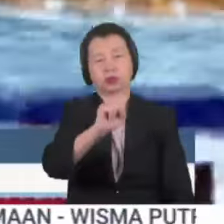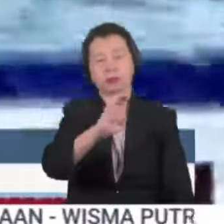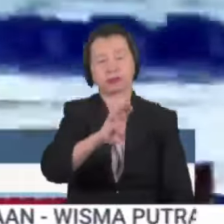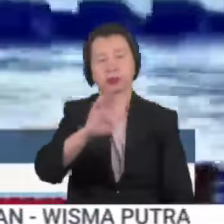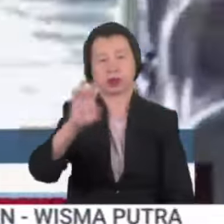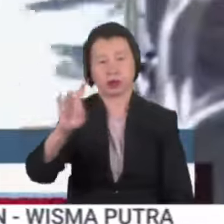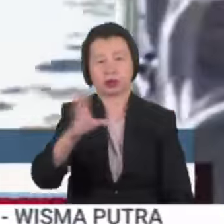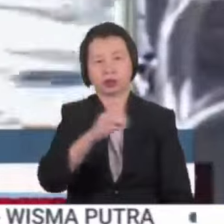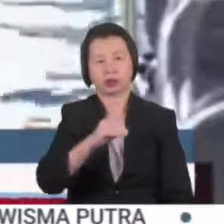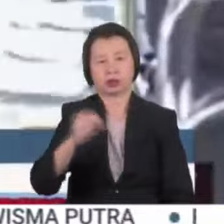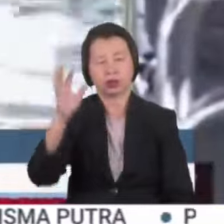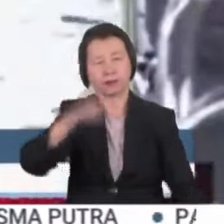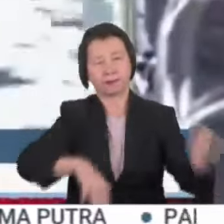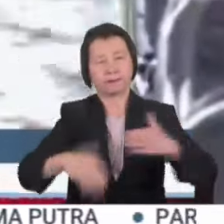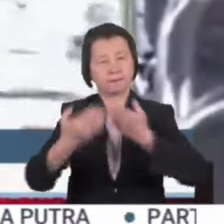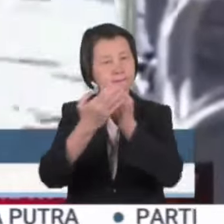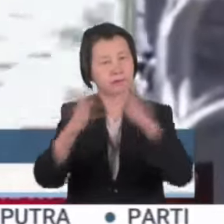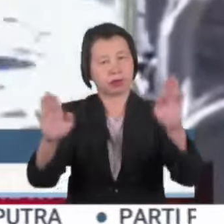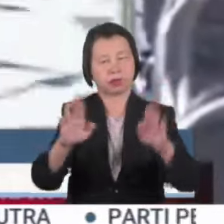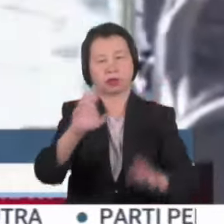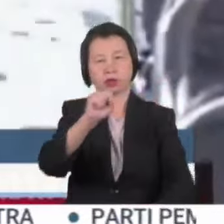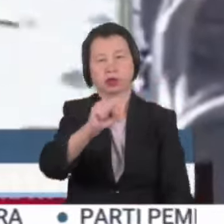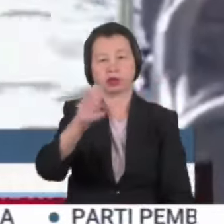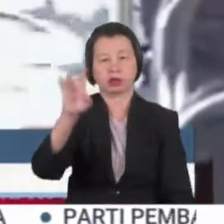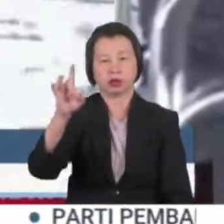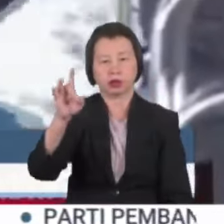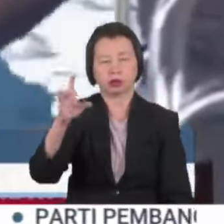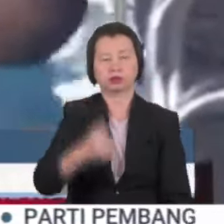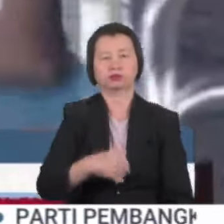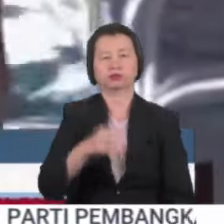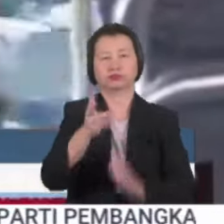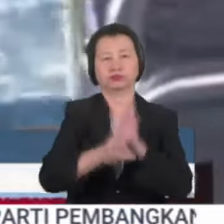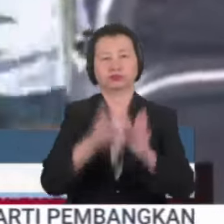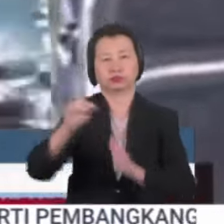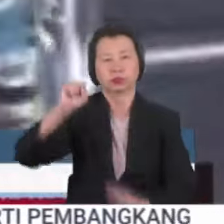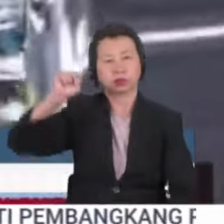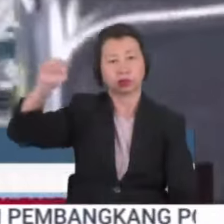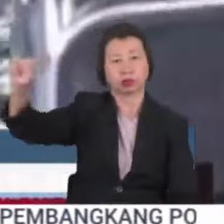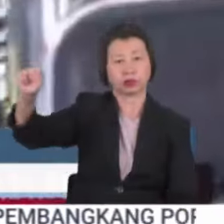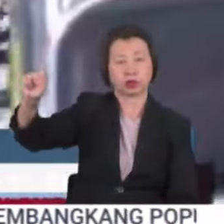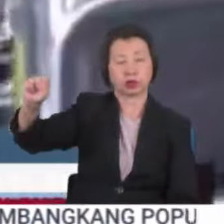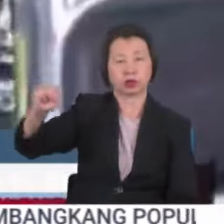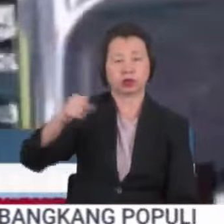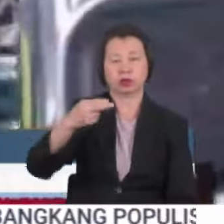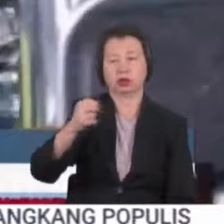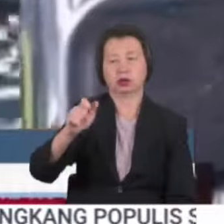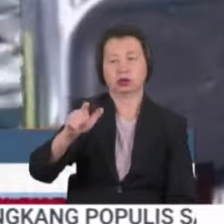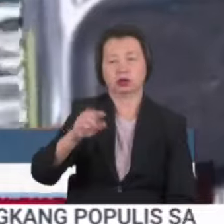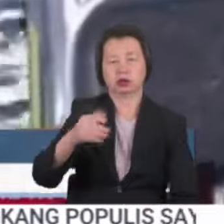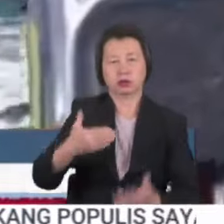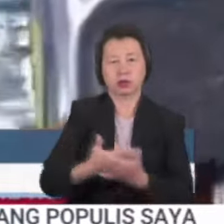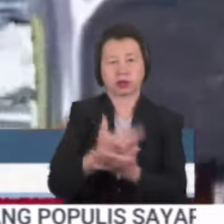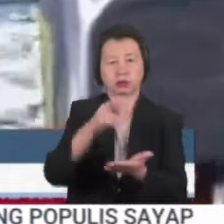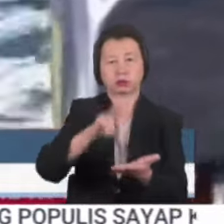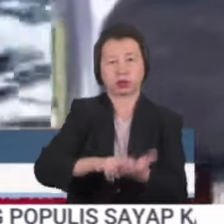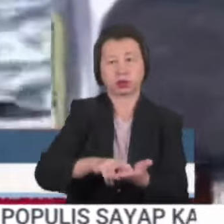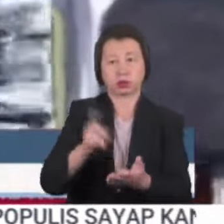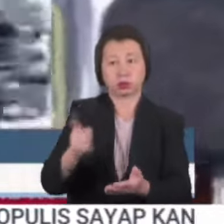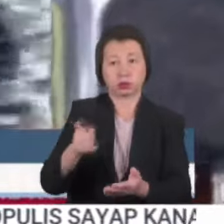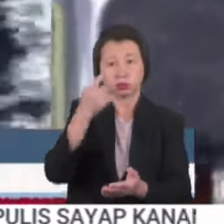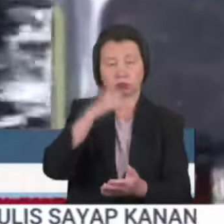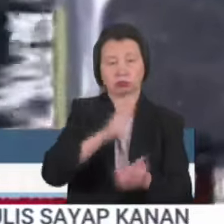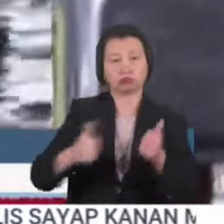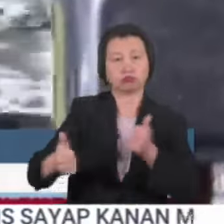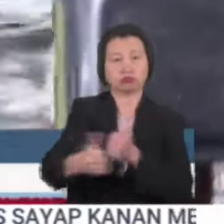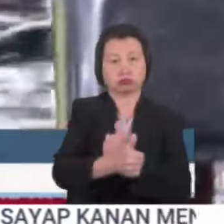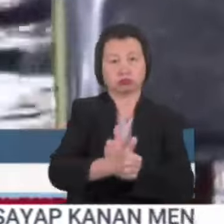100 meter gaya bebas wanita S14. Atlet para Sabah Abdul Halim Muhammad memperbaharui rekod kejohanan bagi 100